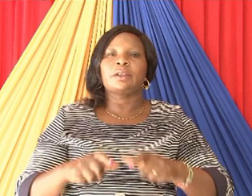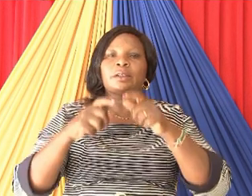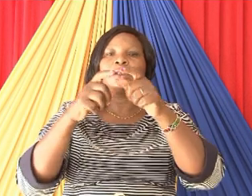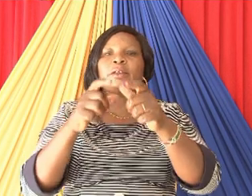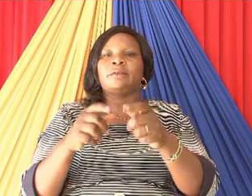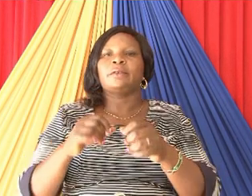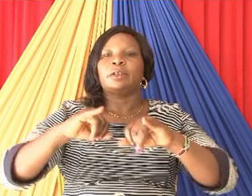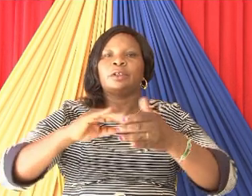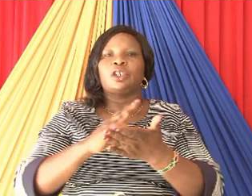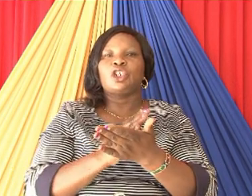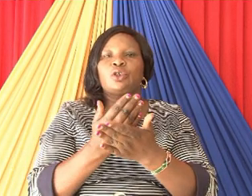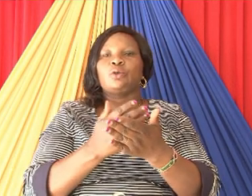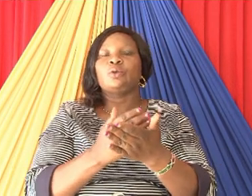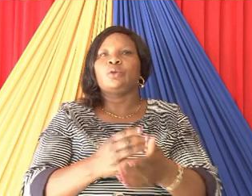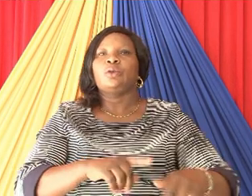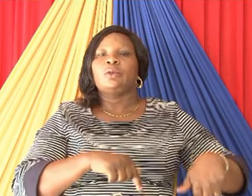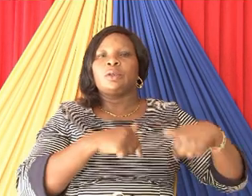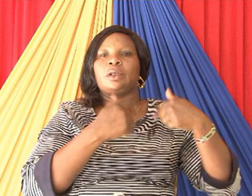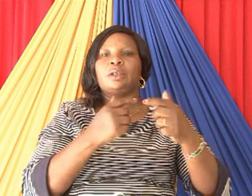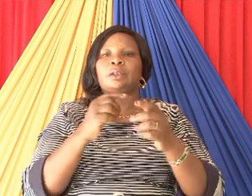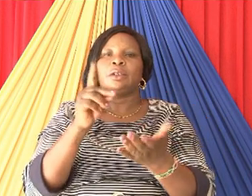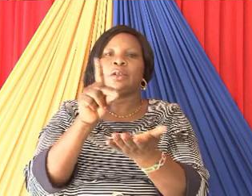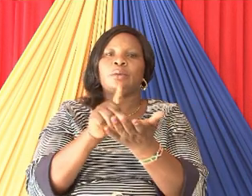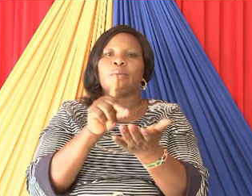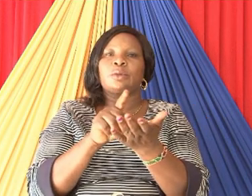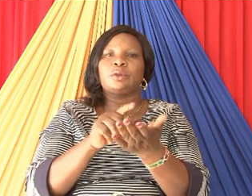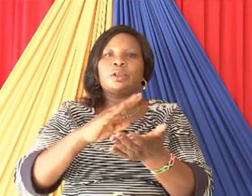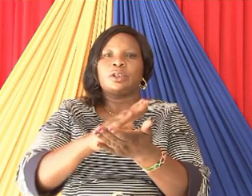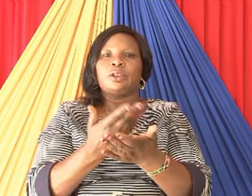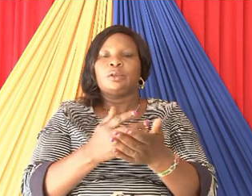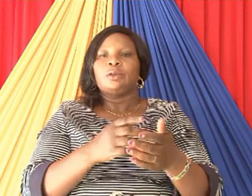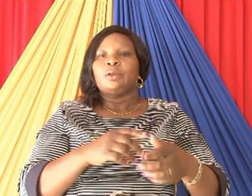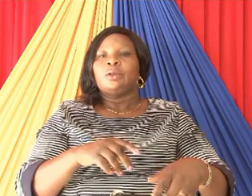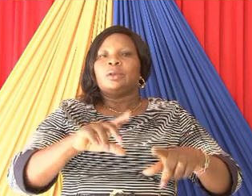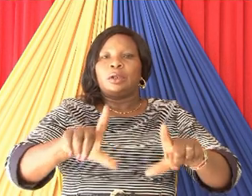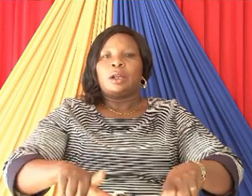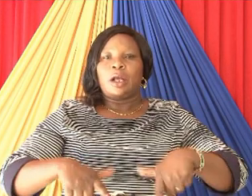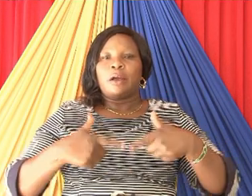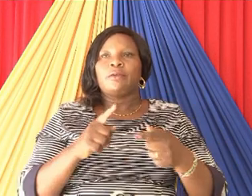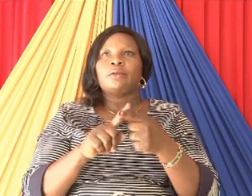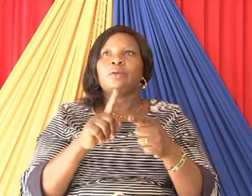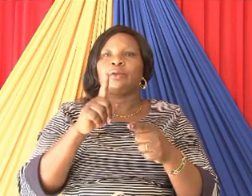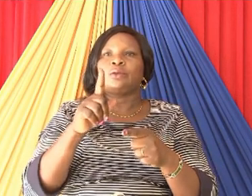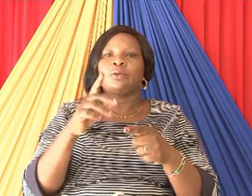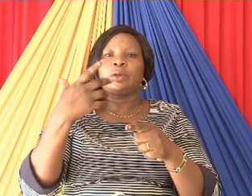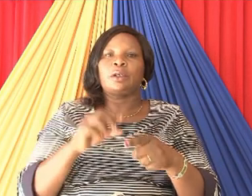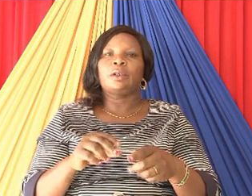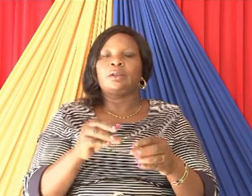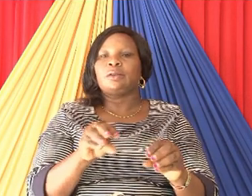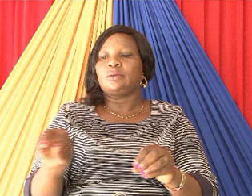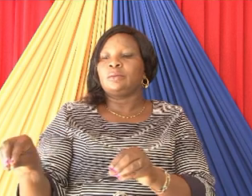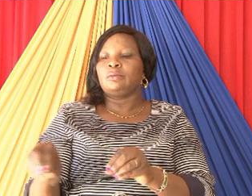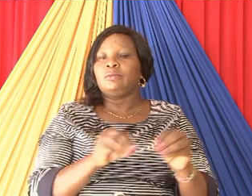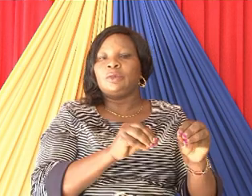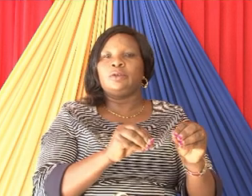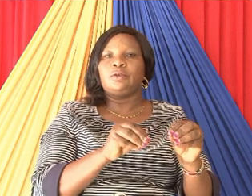mpya, nami nitatia roho mpya ndani yenu, nami nitatoa moyo wa jiwe